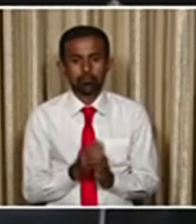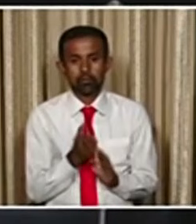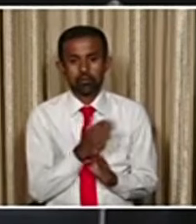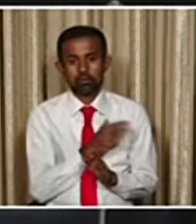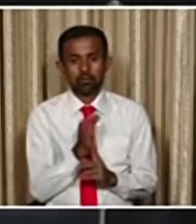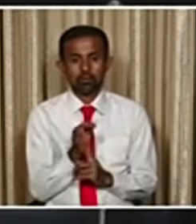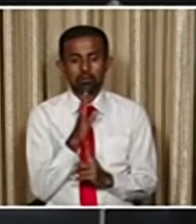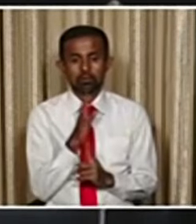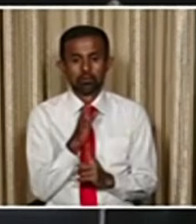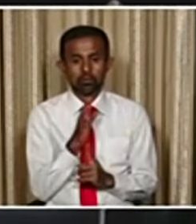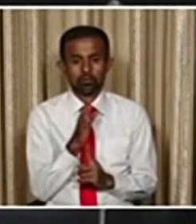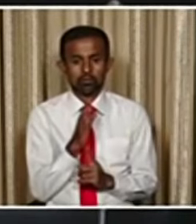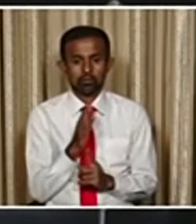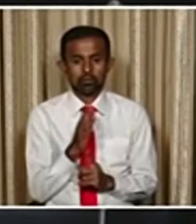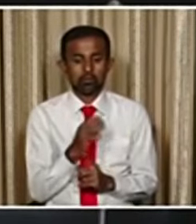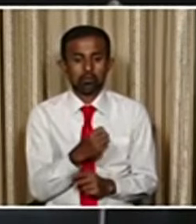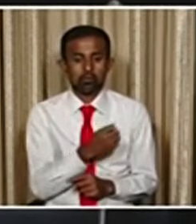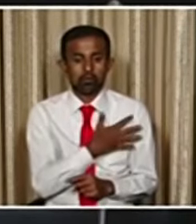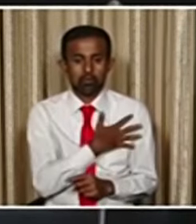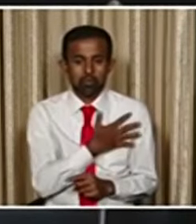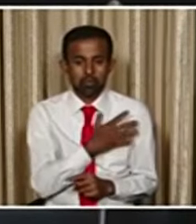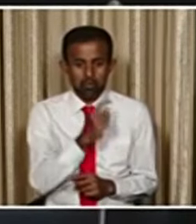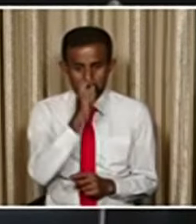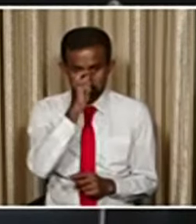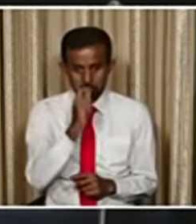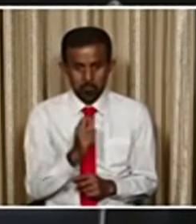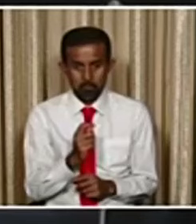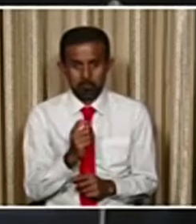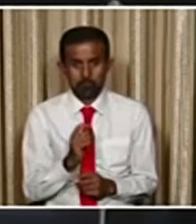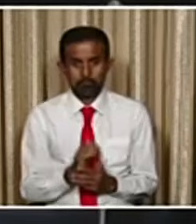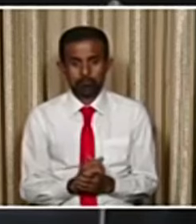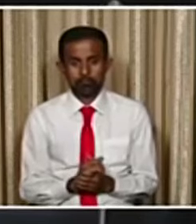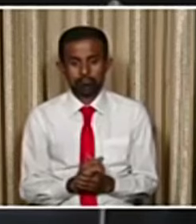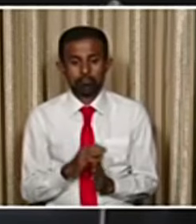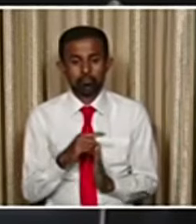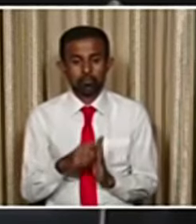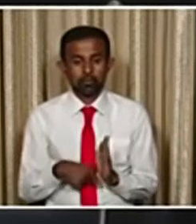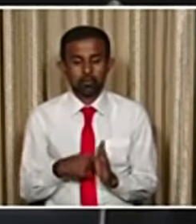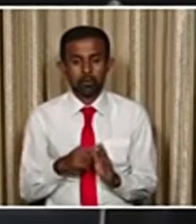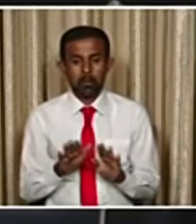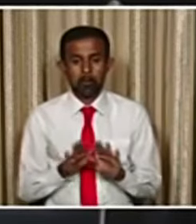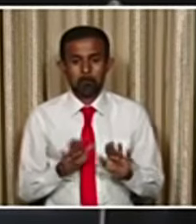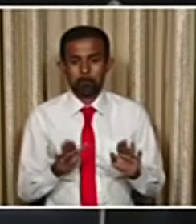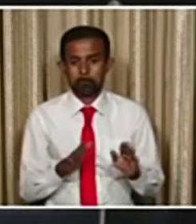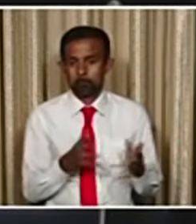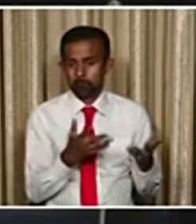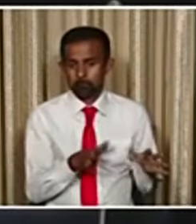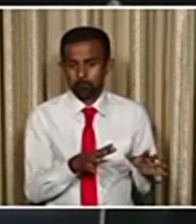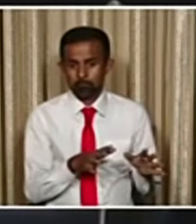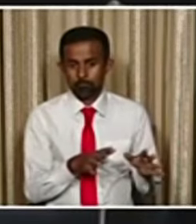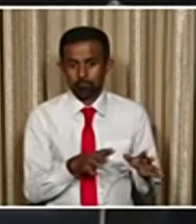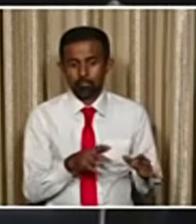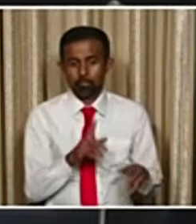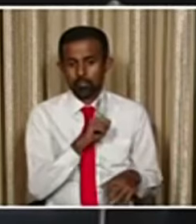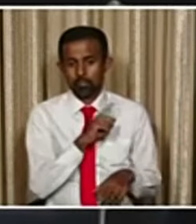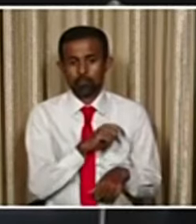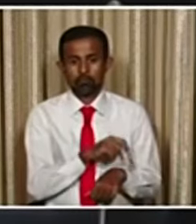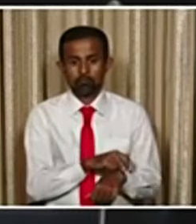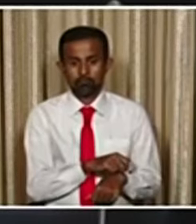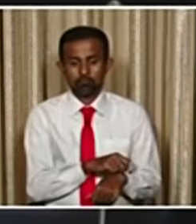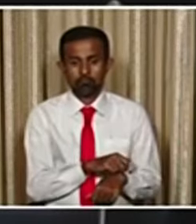ಹಿಟಪು ಜನಾಧಿಪತಿ ಗರು ಜೋಟಾಬೇ ರಾಜಪಕ್ಷ ಮೆದಿತುಮ ಮೇರಟ ಪಾಲನೆ ಕರ್ಲ ಯಾಮ್ ಕೃಷಿ